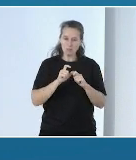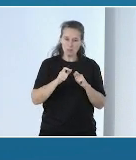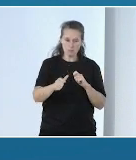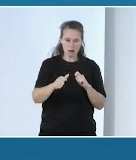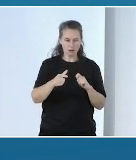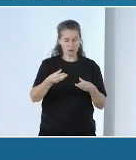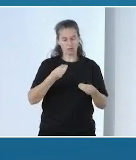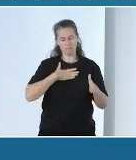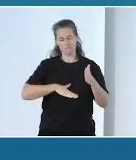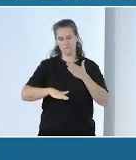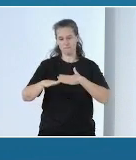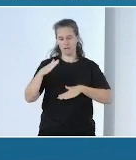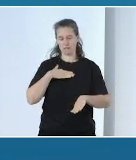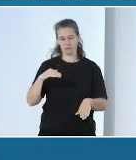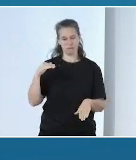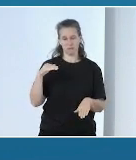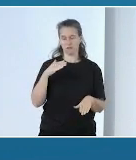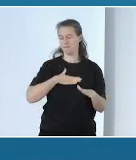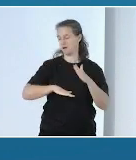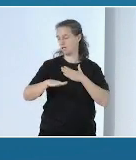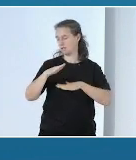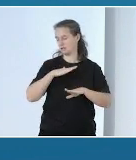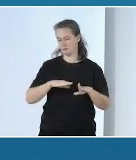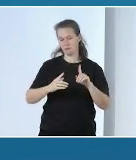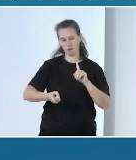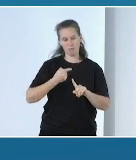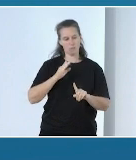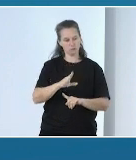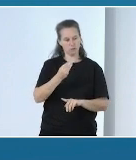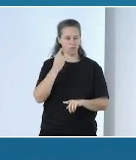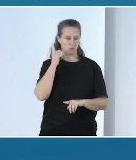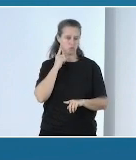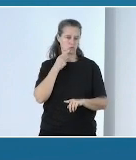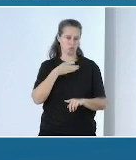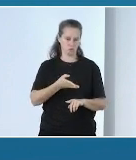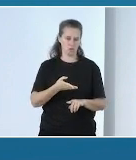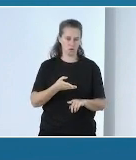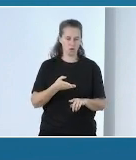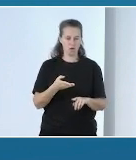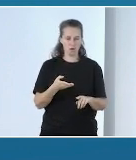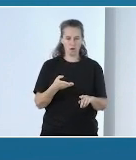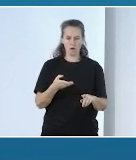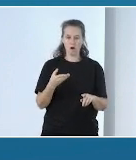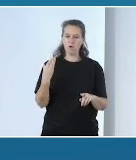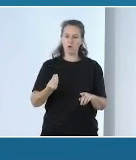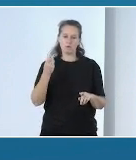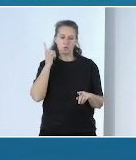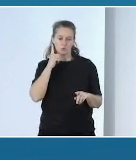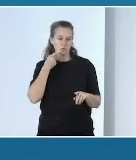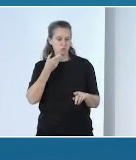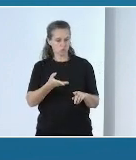une fatigabilité extrêmement, extrêmement importante chez l'enfant sourd. Voilà. Chez l'enfant